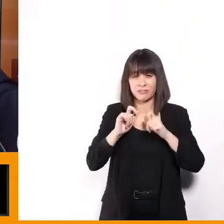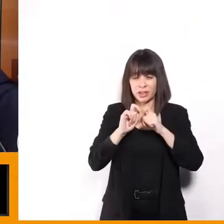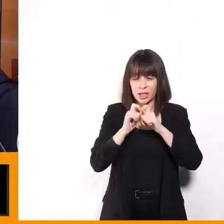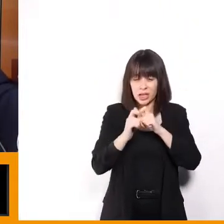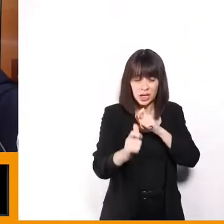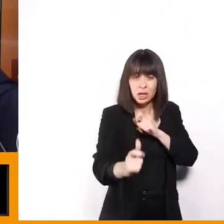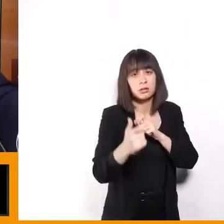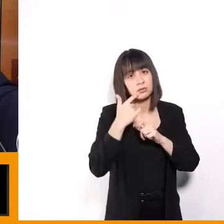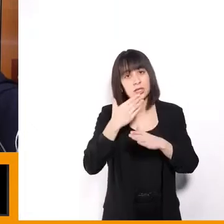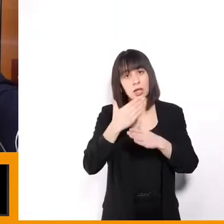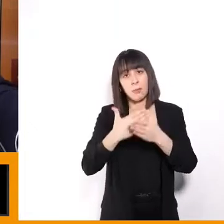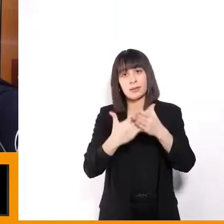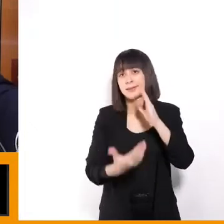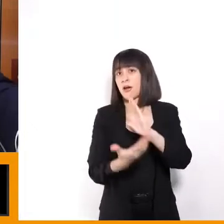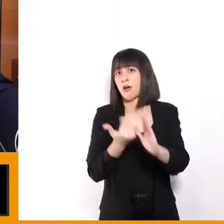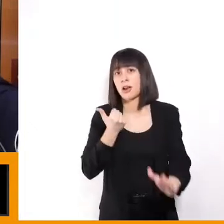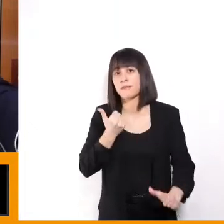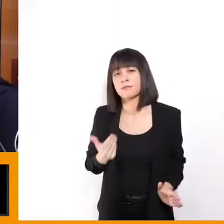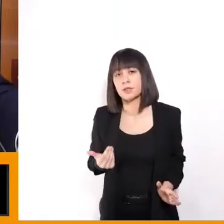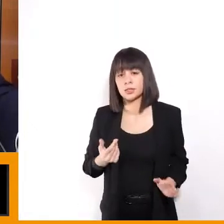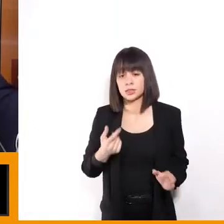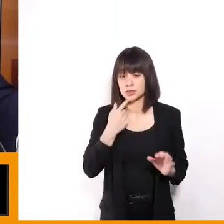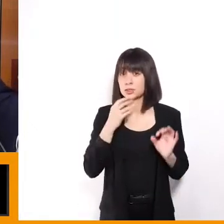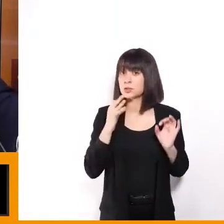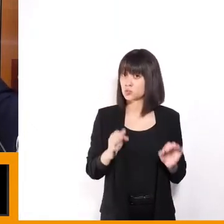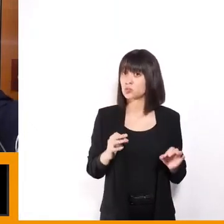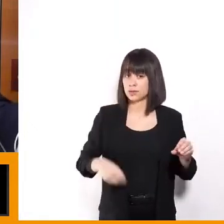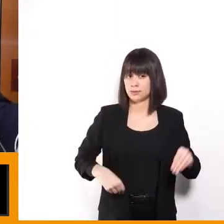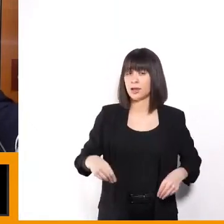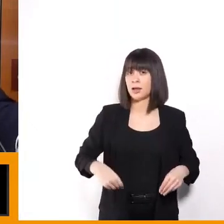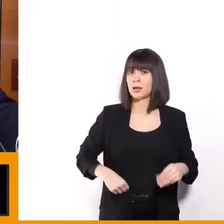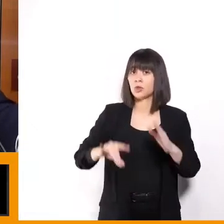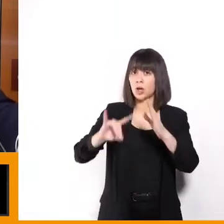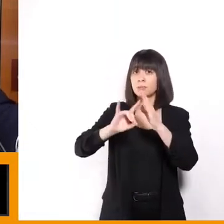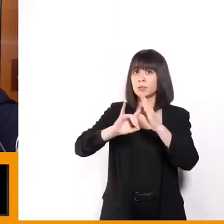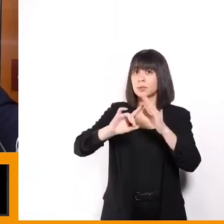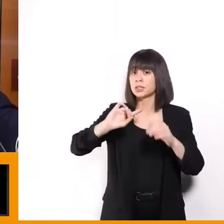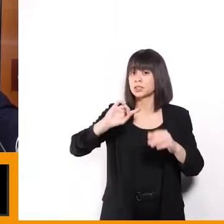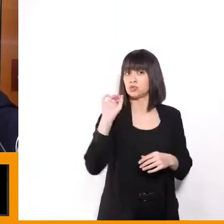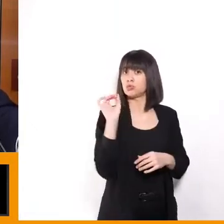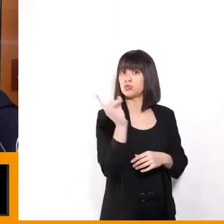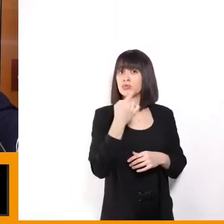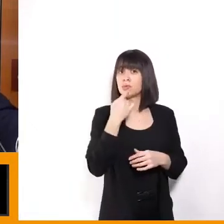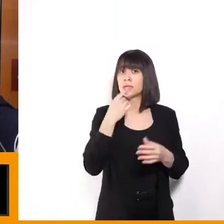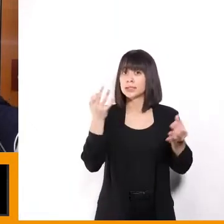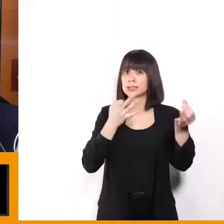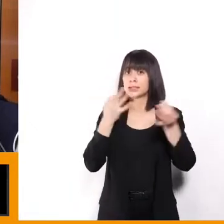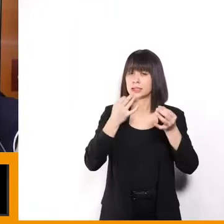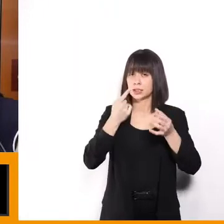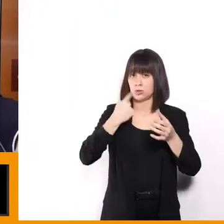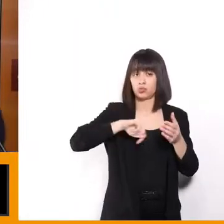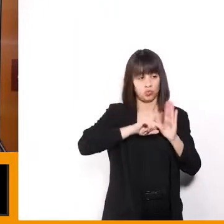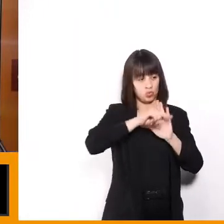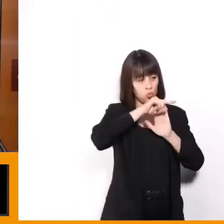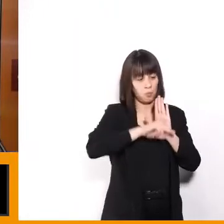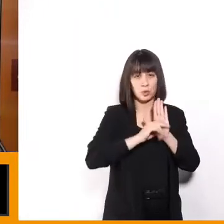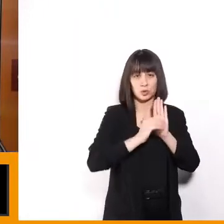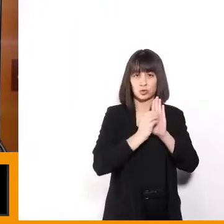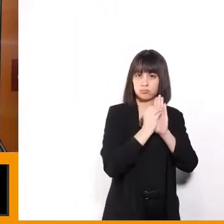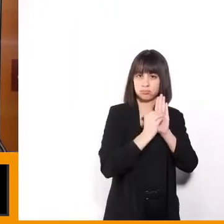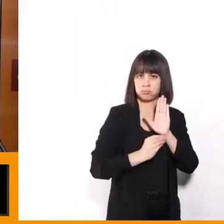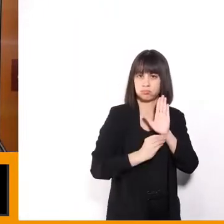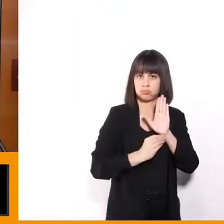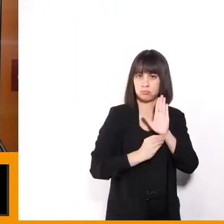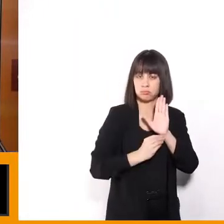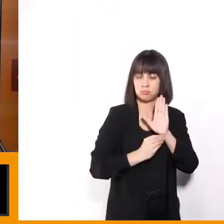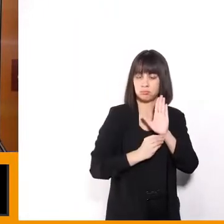on a écrit, et d'ailleurs les directeurs de la MDPH l'expriment très bien, ont une vision très précise. On a écrit un certain nombre de mesures à mettre en place de façon à